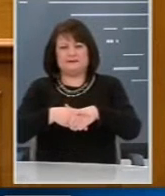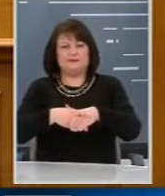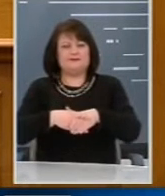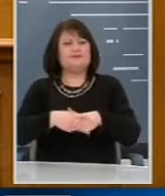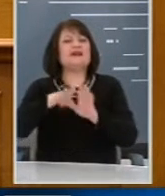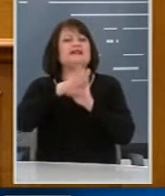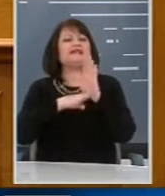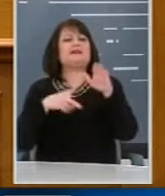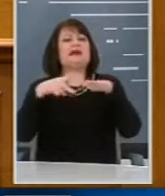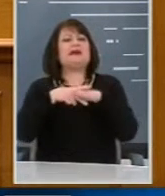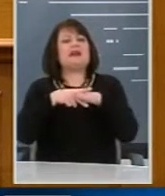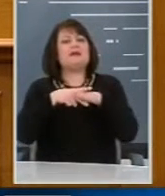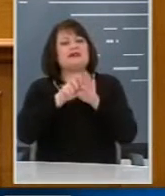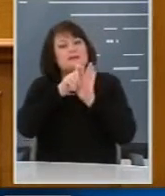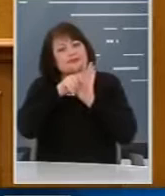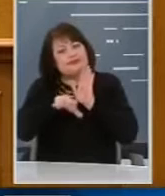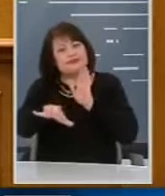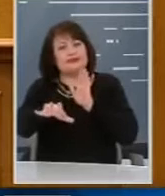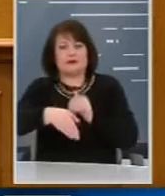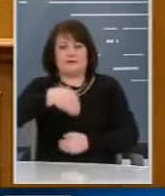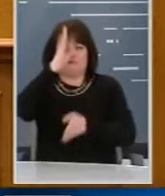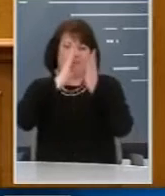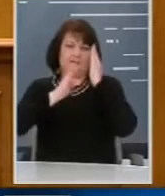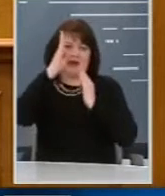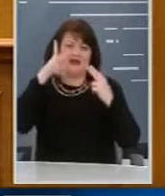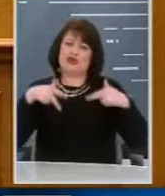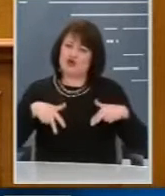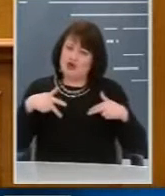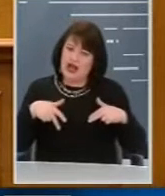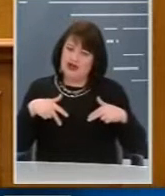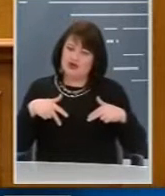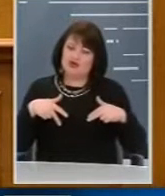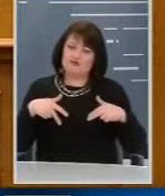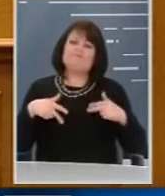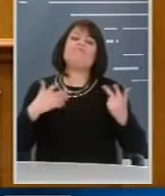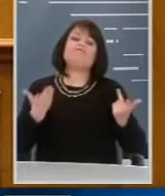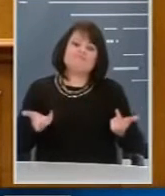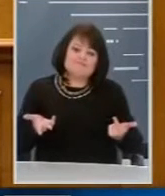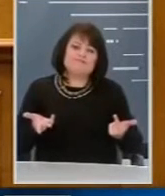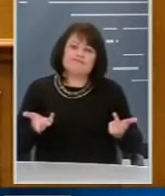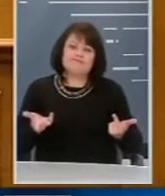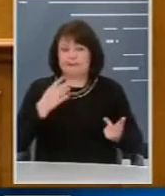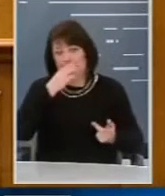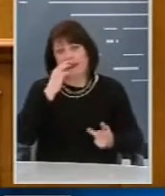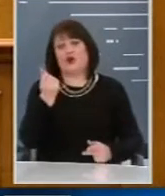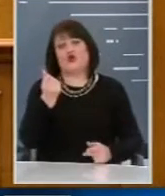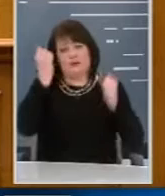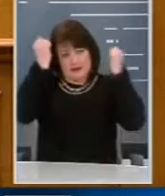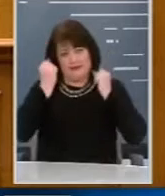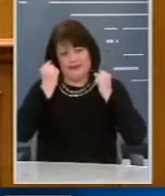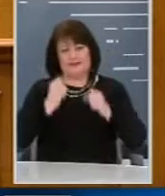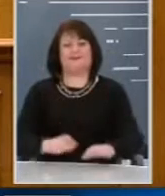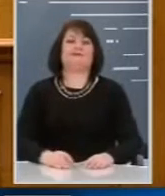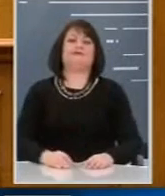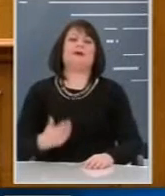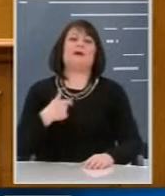που και σήμερα την πληρώνουμε. Και την πληρώνουμε και σαν κράτος, την πληρώνουμε και σαν οικονομία.